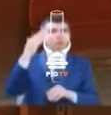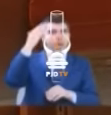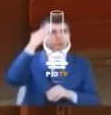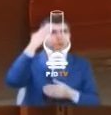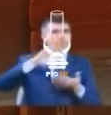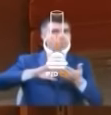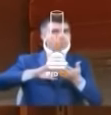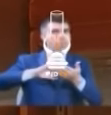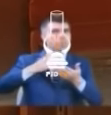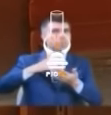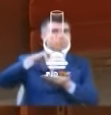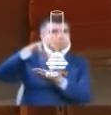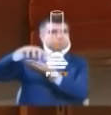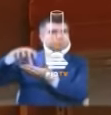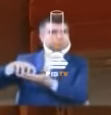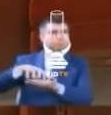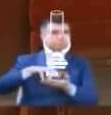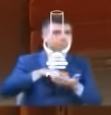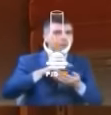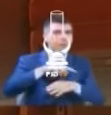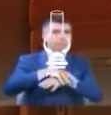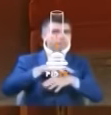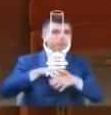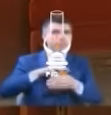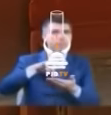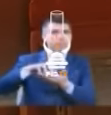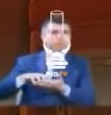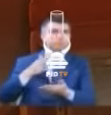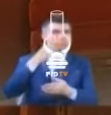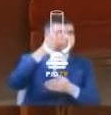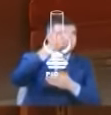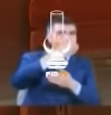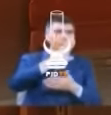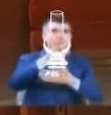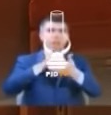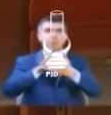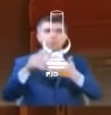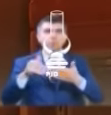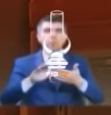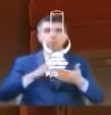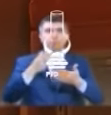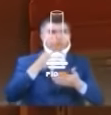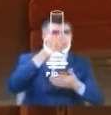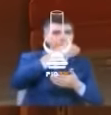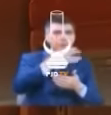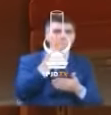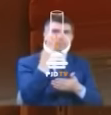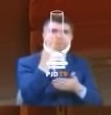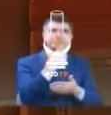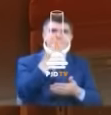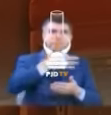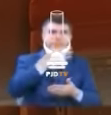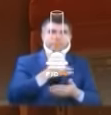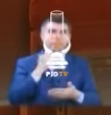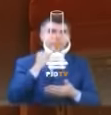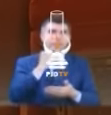جميع الاقاليم تمت زيارتها باستثناء بعض الاقاليم، ودرنا معكم الاولويات ماشي في المكاتب ديال الوزاره، درنا